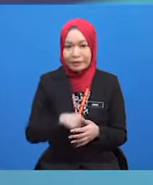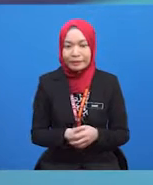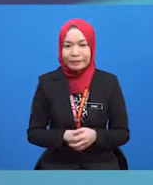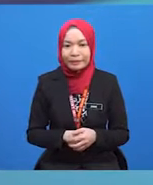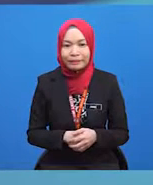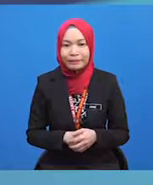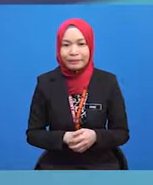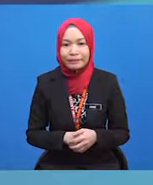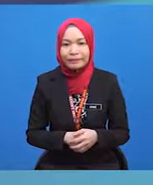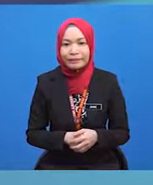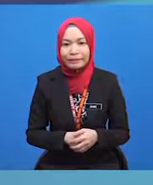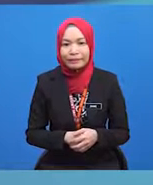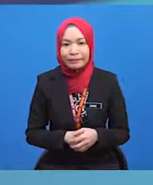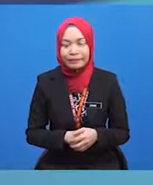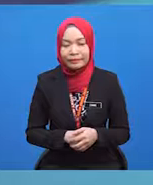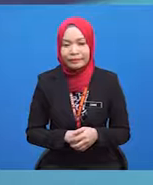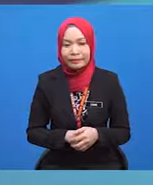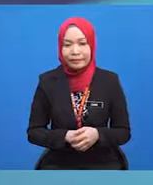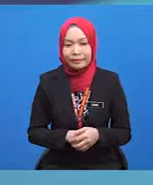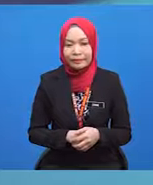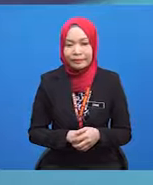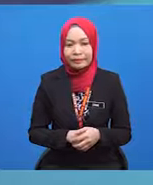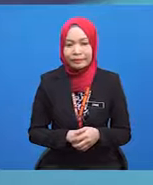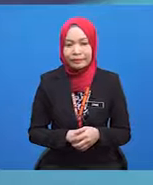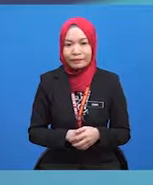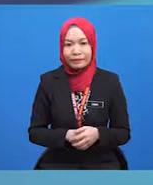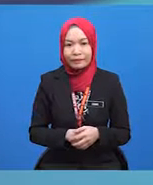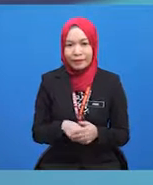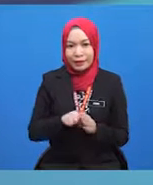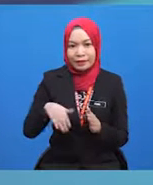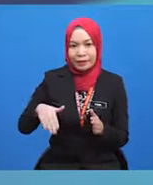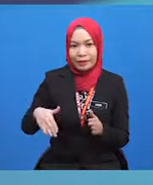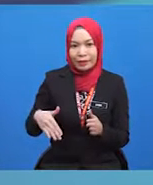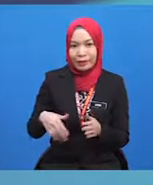Seterusnya, untuk mengenali interface perisian dengan lebih lanjut,